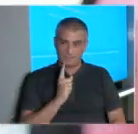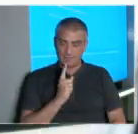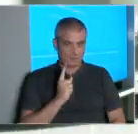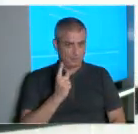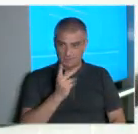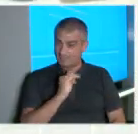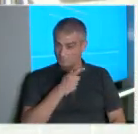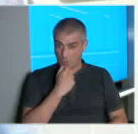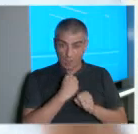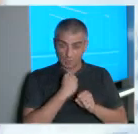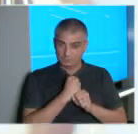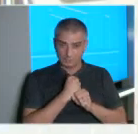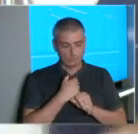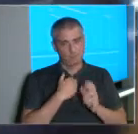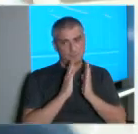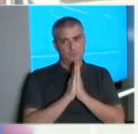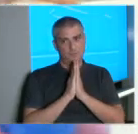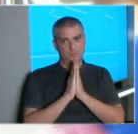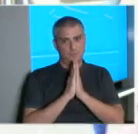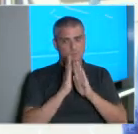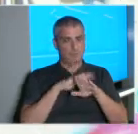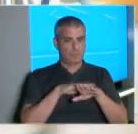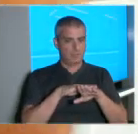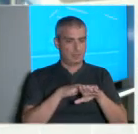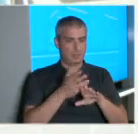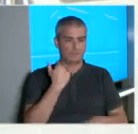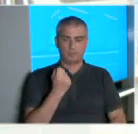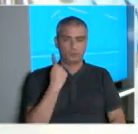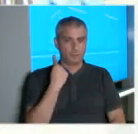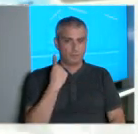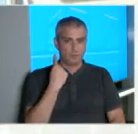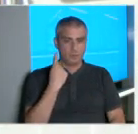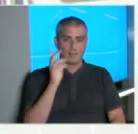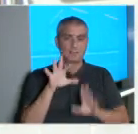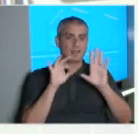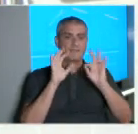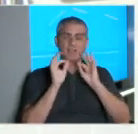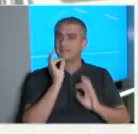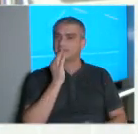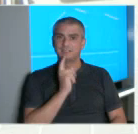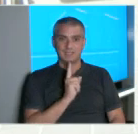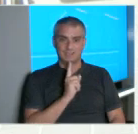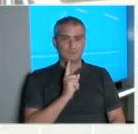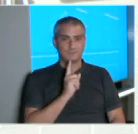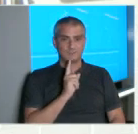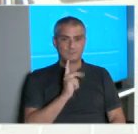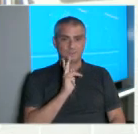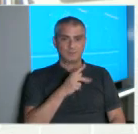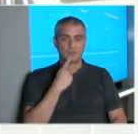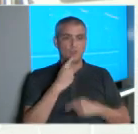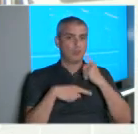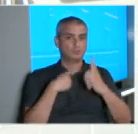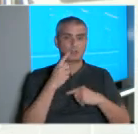לא יודע, אם הוא עשה את זה, אני מבקש סליחה. תראה, לפני שבוע באה נבחרת של נערים, יש כל